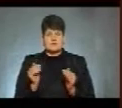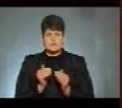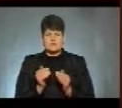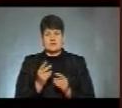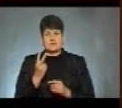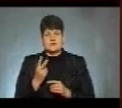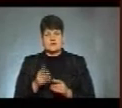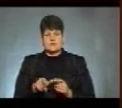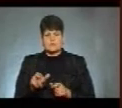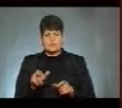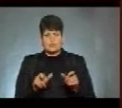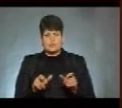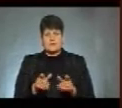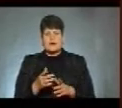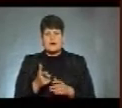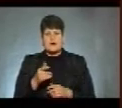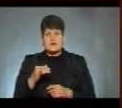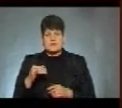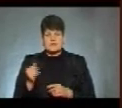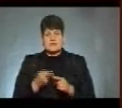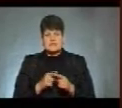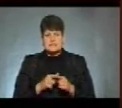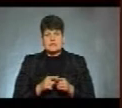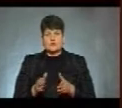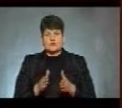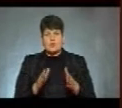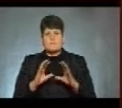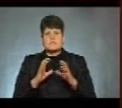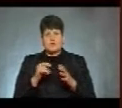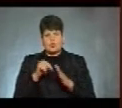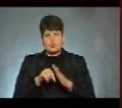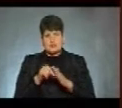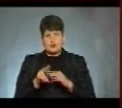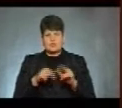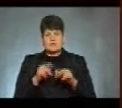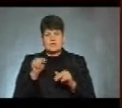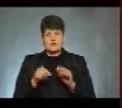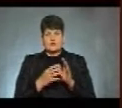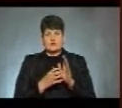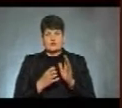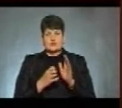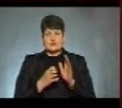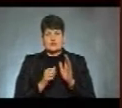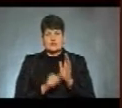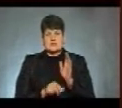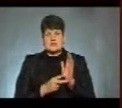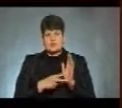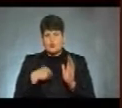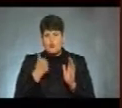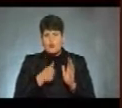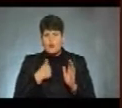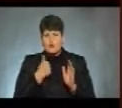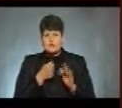одну. Гаївський міст – це частина траси міжнародного значення. Його збудували у 1967 році. Повідомив начальник